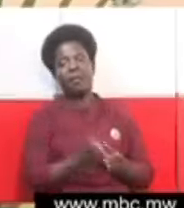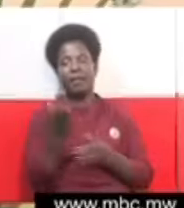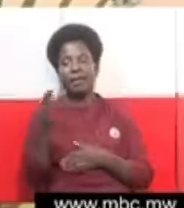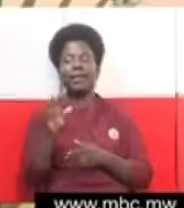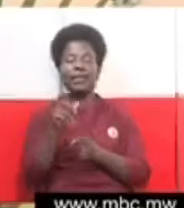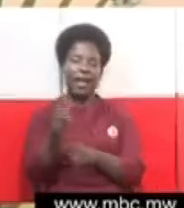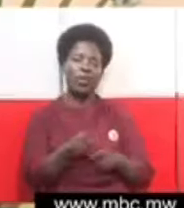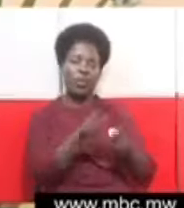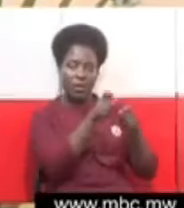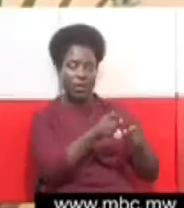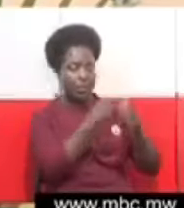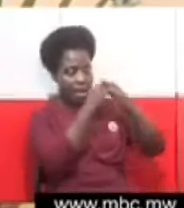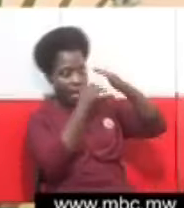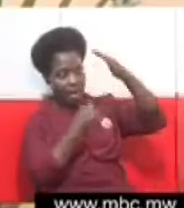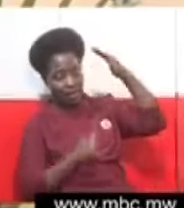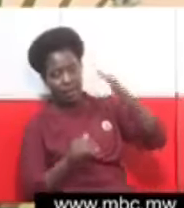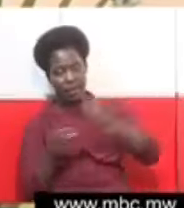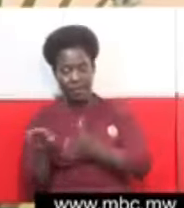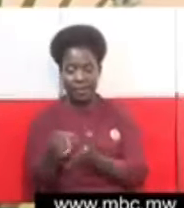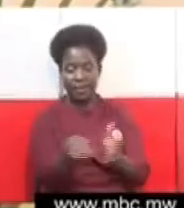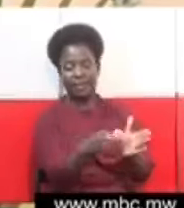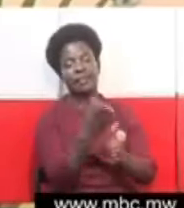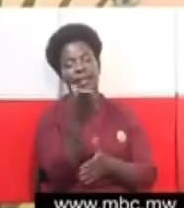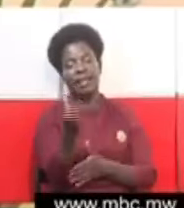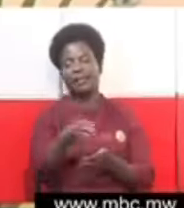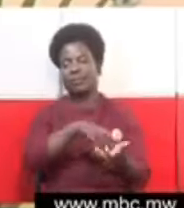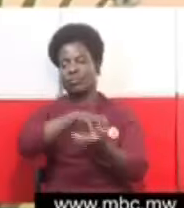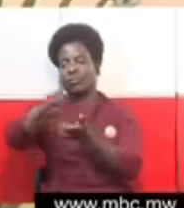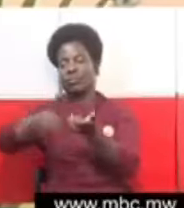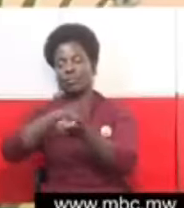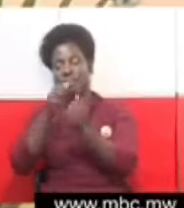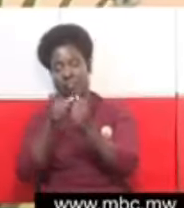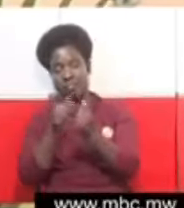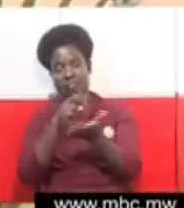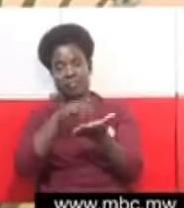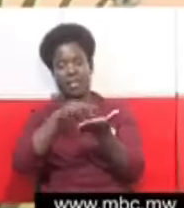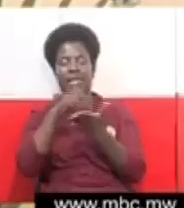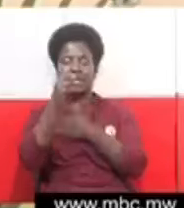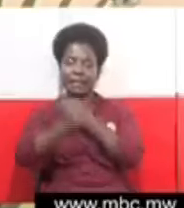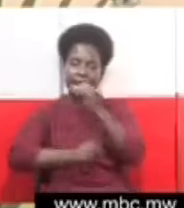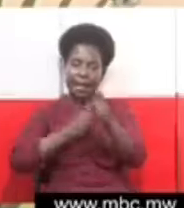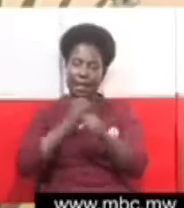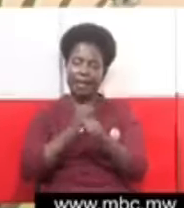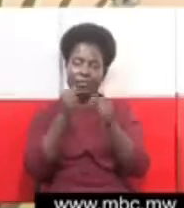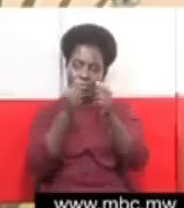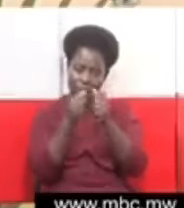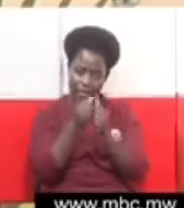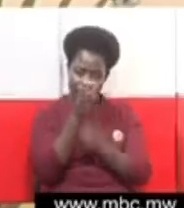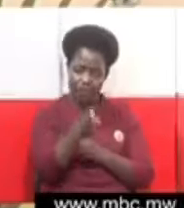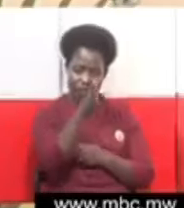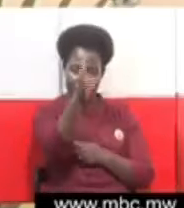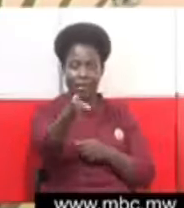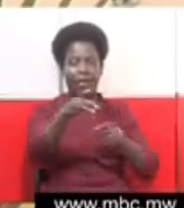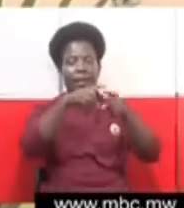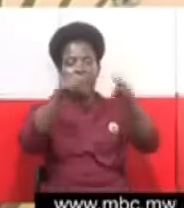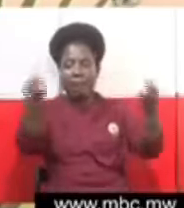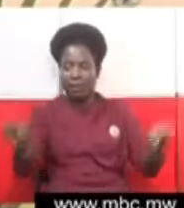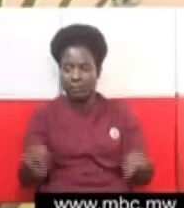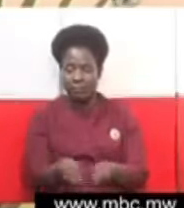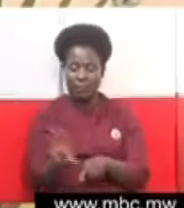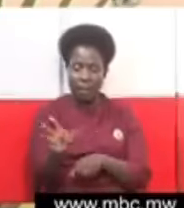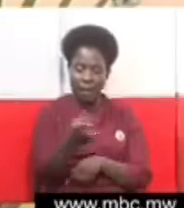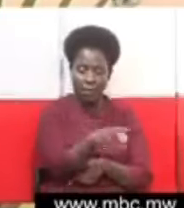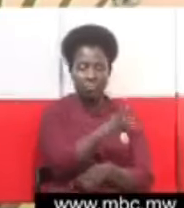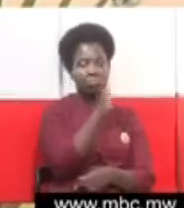mwa mitsinje. Izi zikopsheza madambo ndikuti zaka 20 zikubwera zitikhalanso ndi madambo m'malamu. So chiopsheza